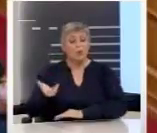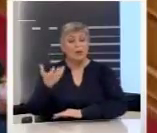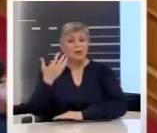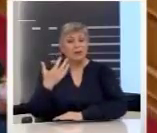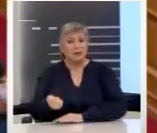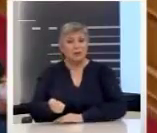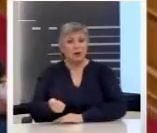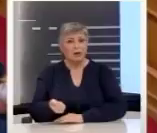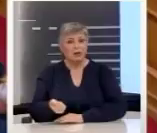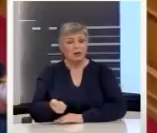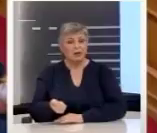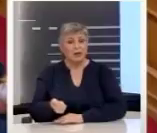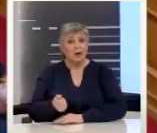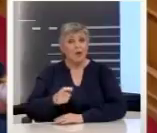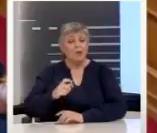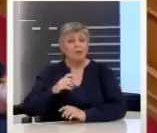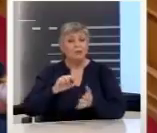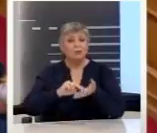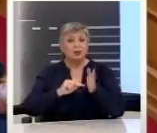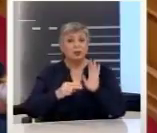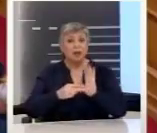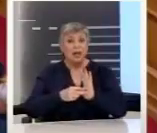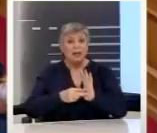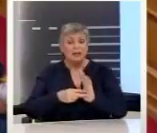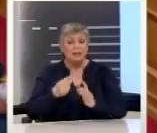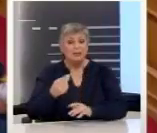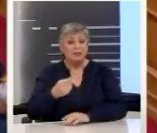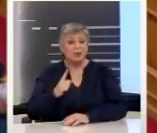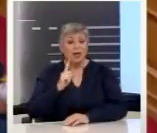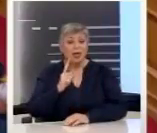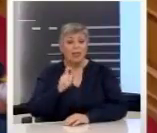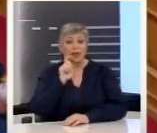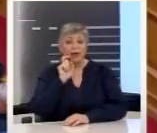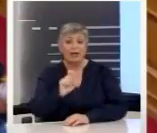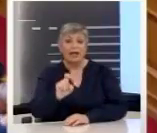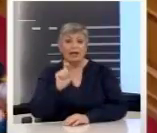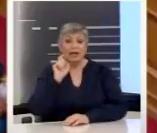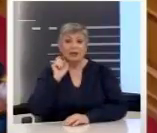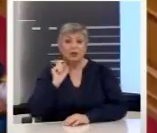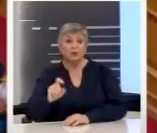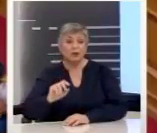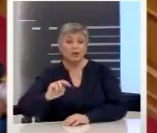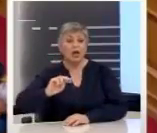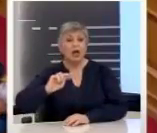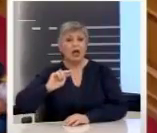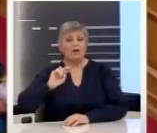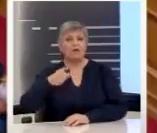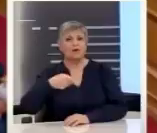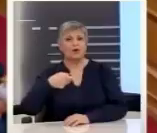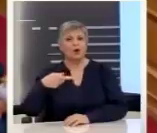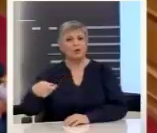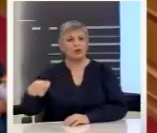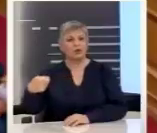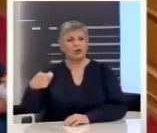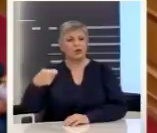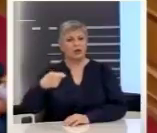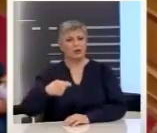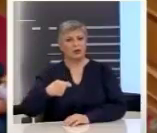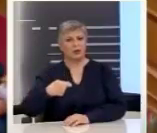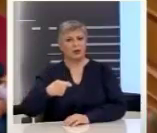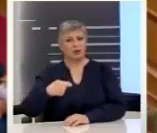1 εκατομμύριο ευρώ θα πληρώνανε για να βγει ο επιχειρηματίας και να μας